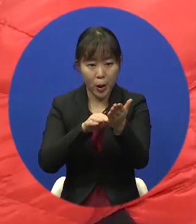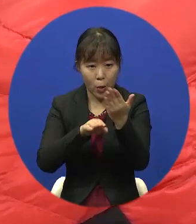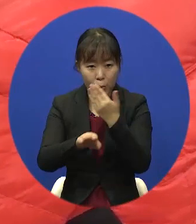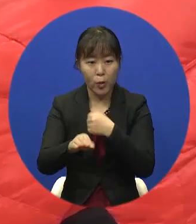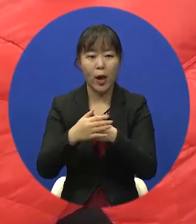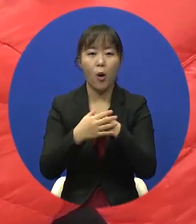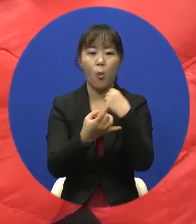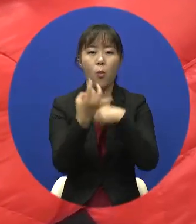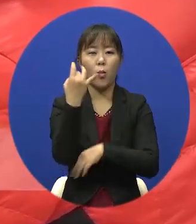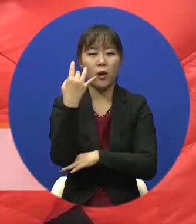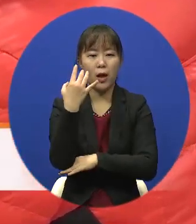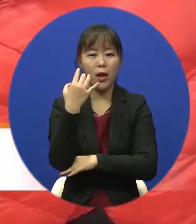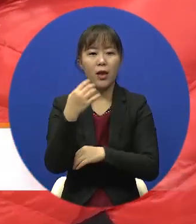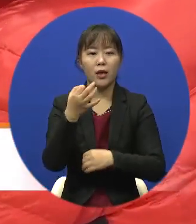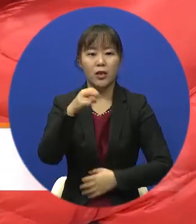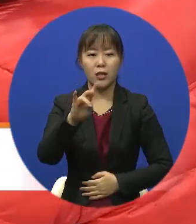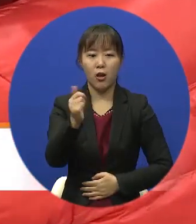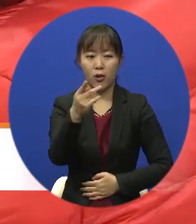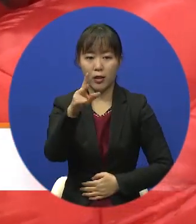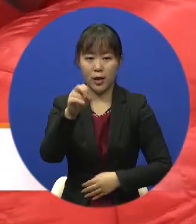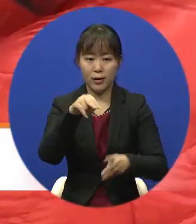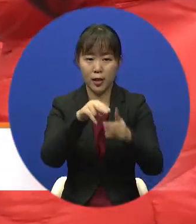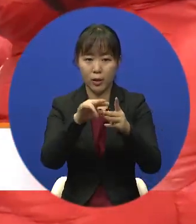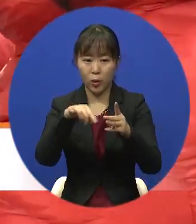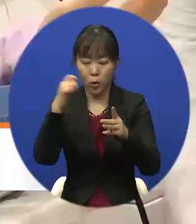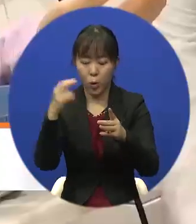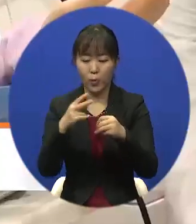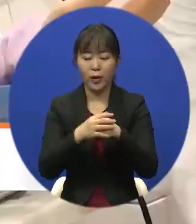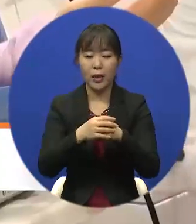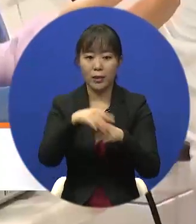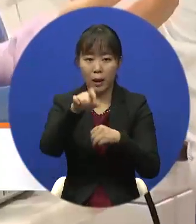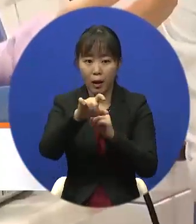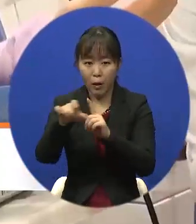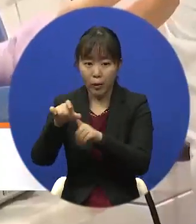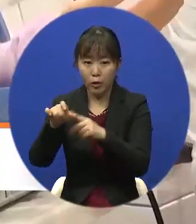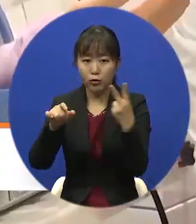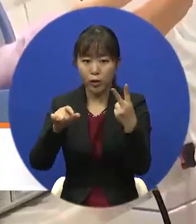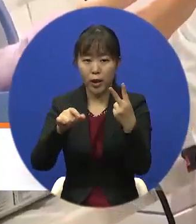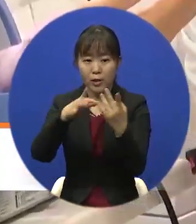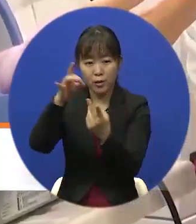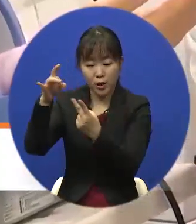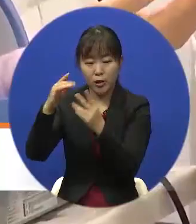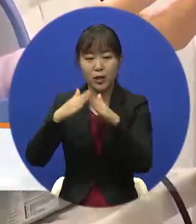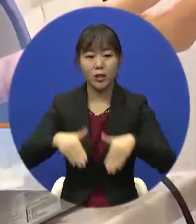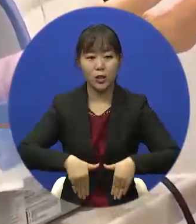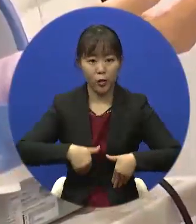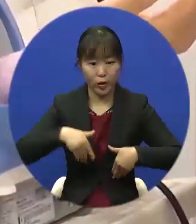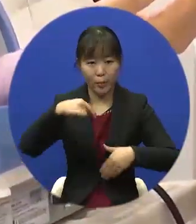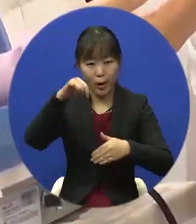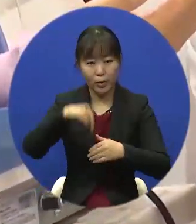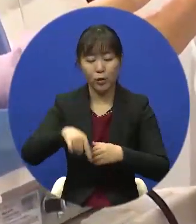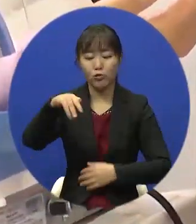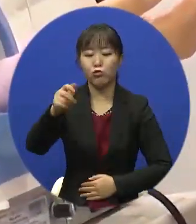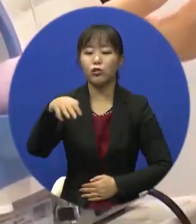기존 연향센터에 이어 기초자치단체에서 2개소 선정은 전남에서 순천이